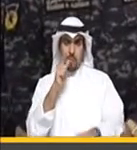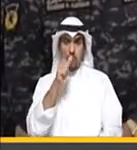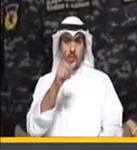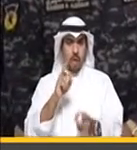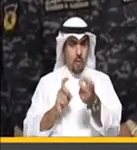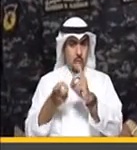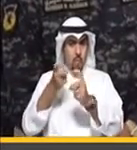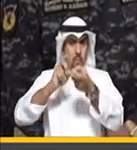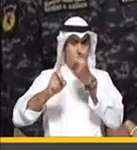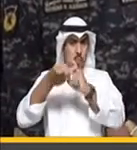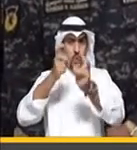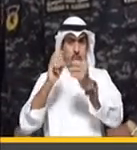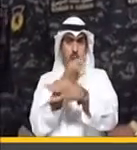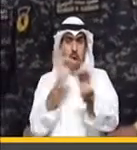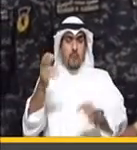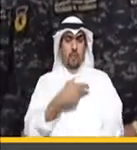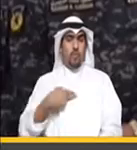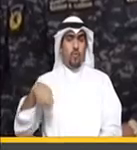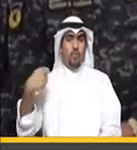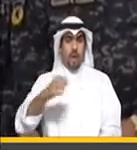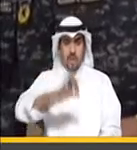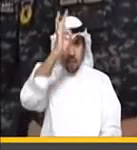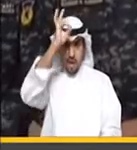أن مشاركة زملائنا في